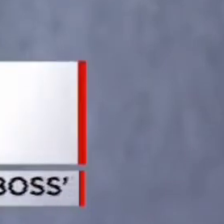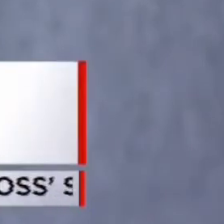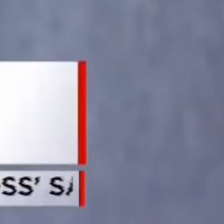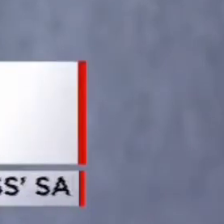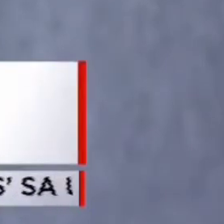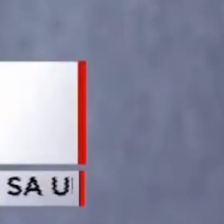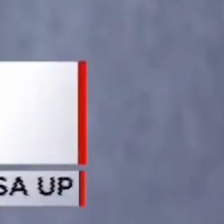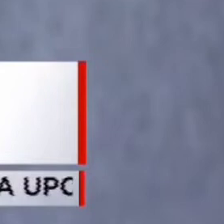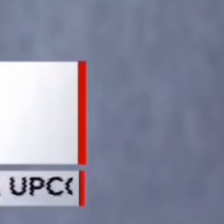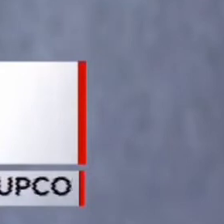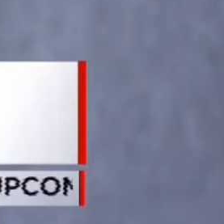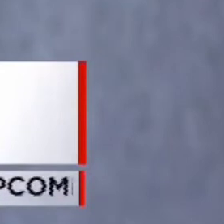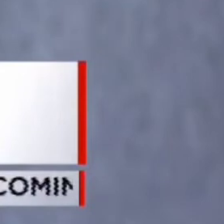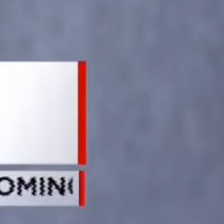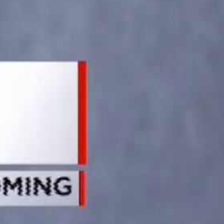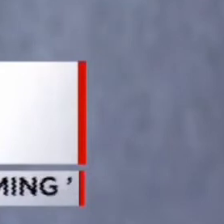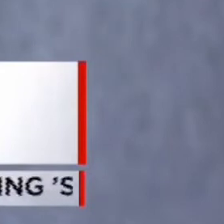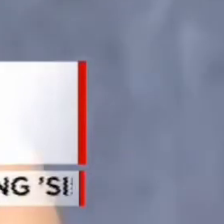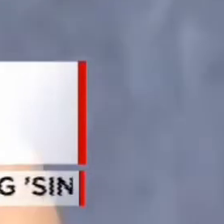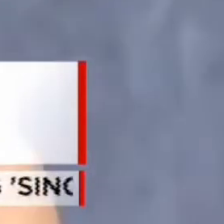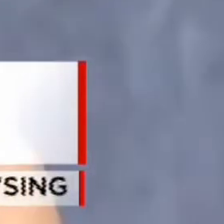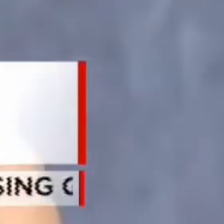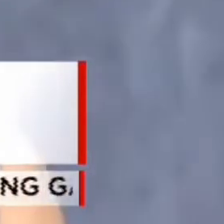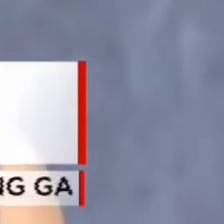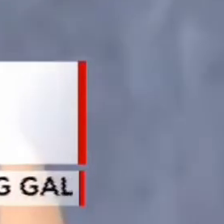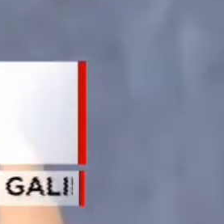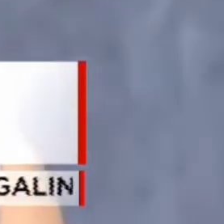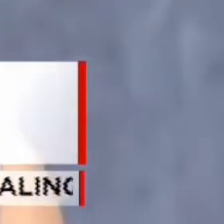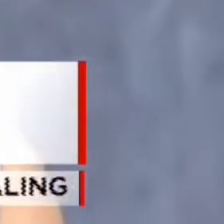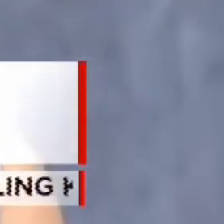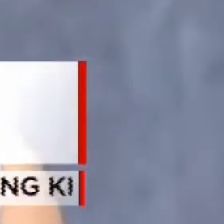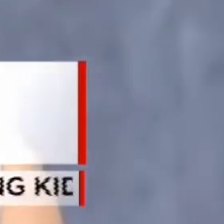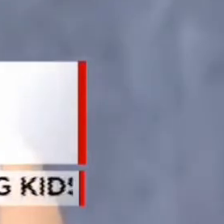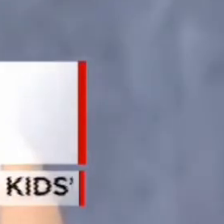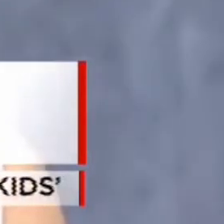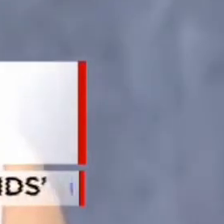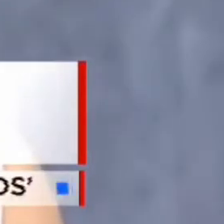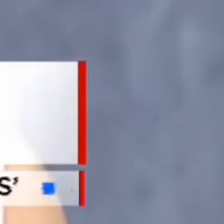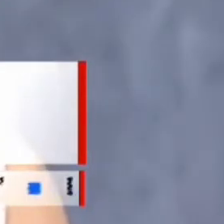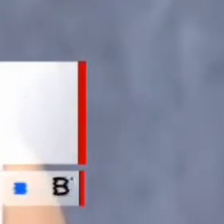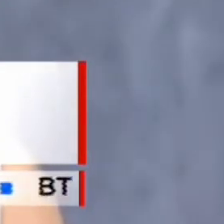to General Danaw already. At dyan na kami